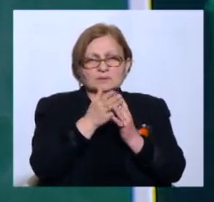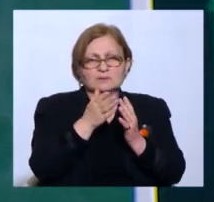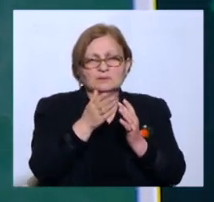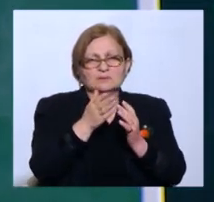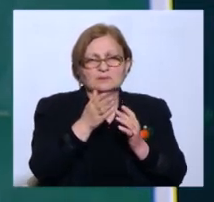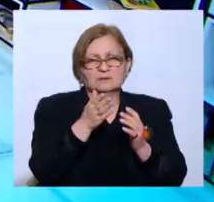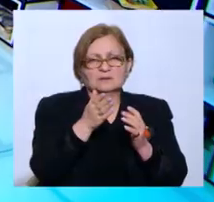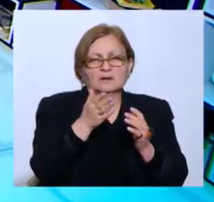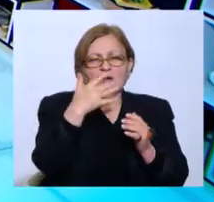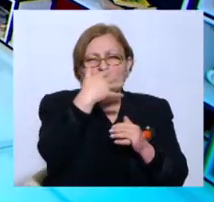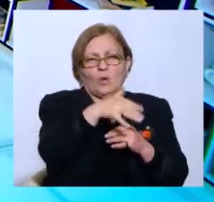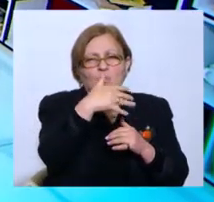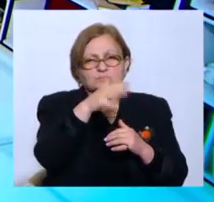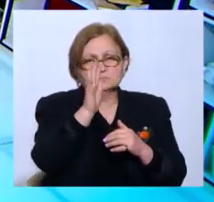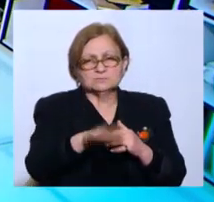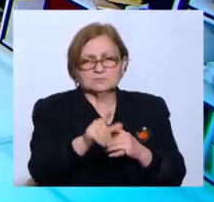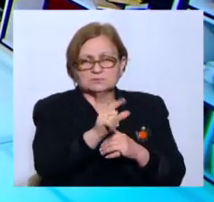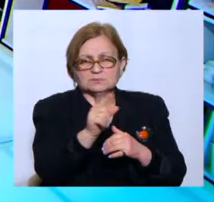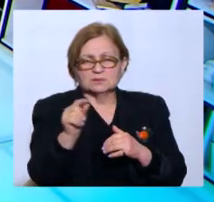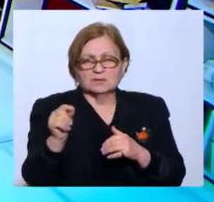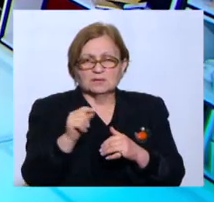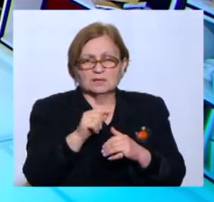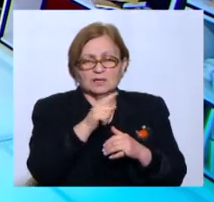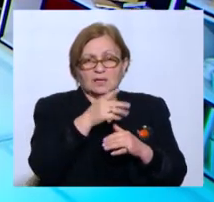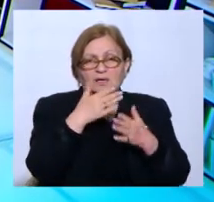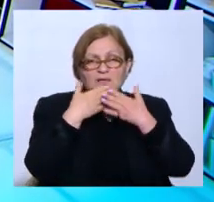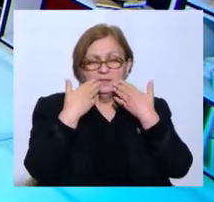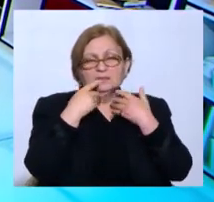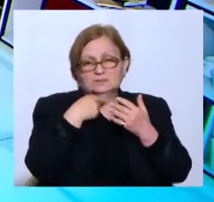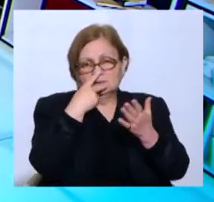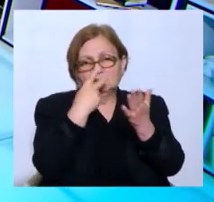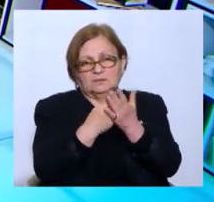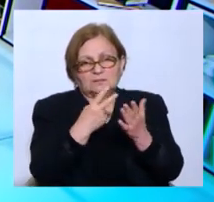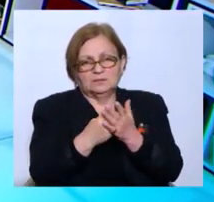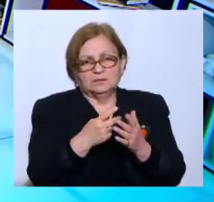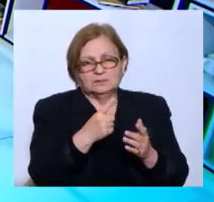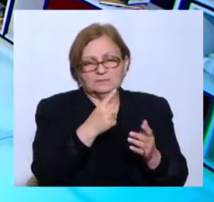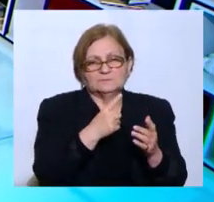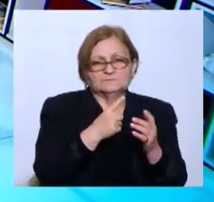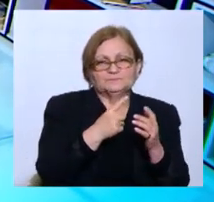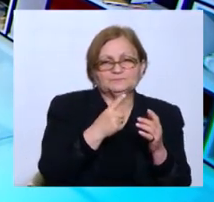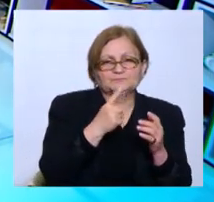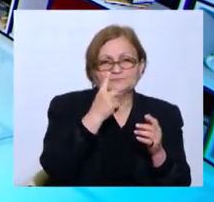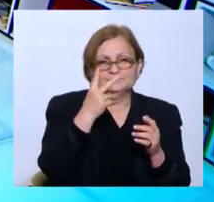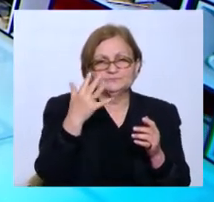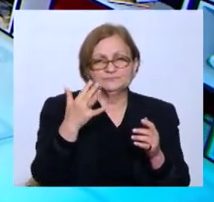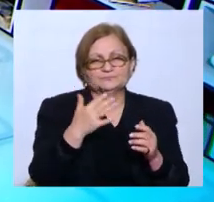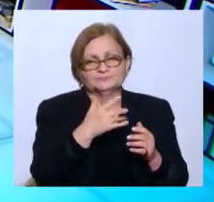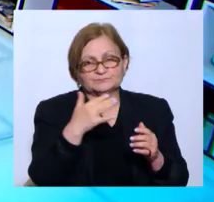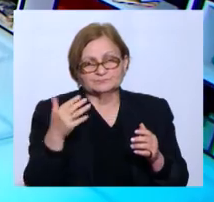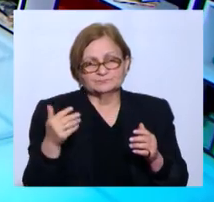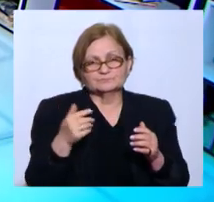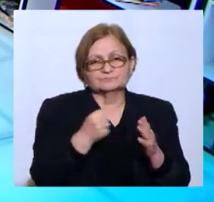ესეთი 50 წყვილი. მაგრამ ჩანაწერი უფრო მარტივად ახსაქმელი რო იყოს, მოდი ესე დავწეროთ. 1 2 3 4 5 6 და ასე